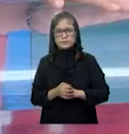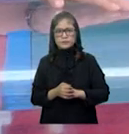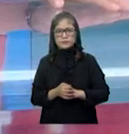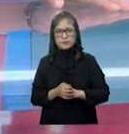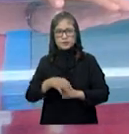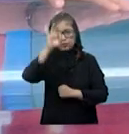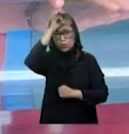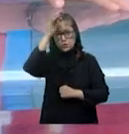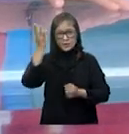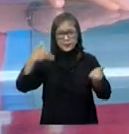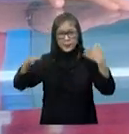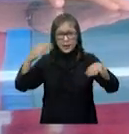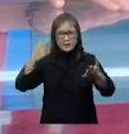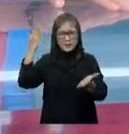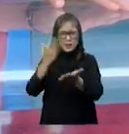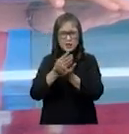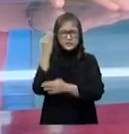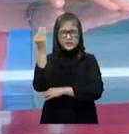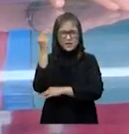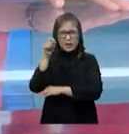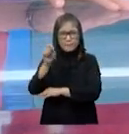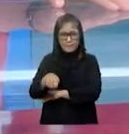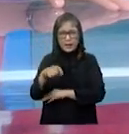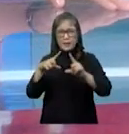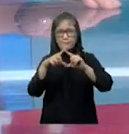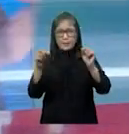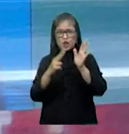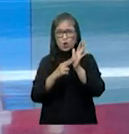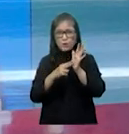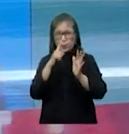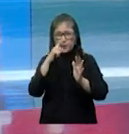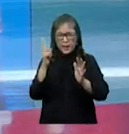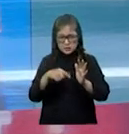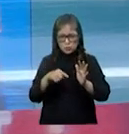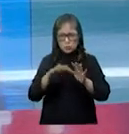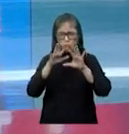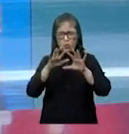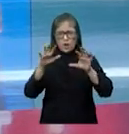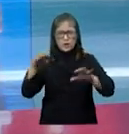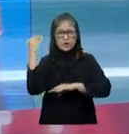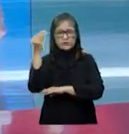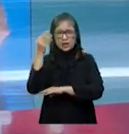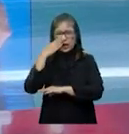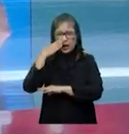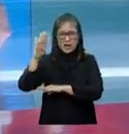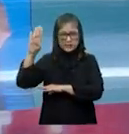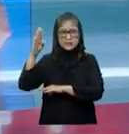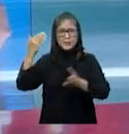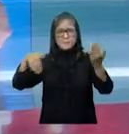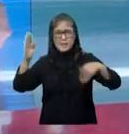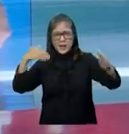Pemirsa, Polda Bali akan menindak tegas wisatawan asing yang menggunakan plat nomor kendaraan palsu. Sebelumnya banyak wisatawan asing di Bali yang kedapatan menggunakan plat